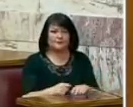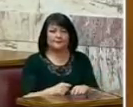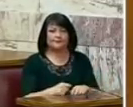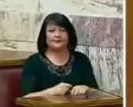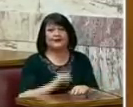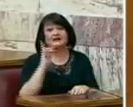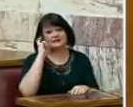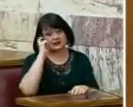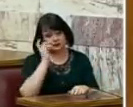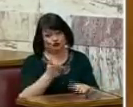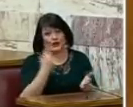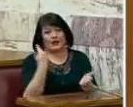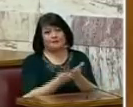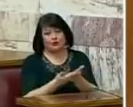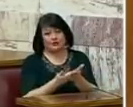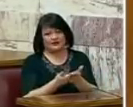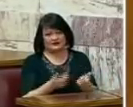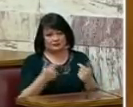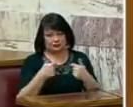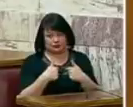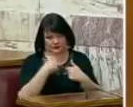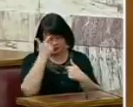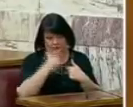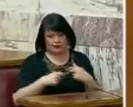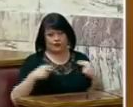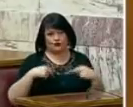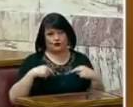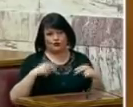αποδεικνυότανε ότι εγώ ως Υπουργός Υγείας